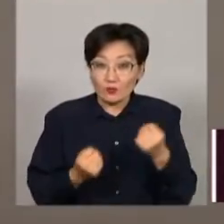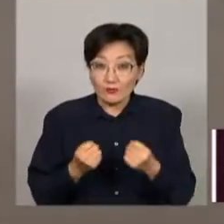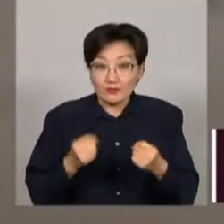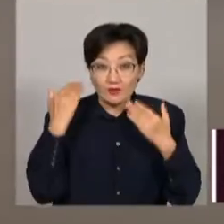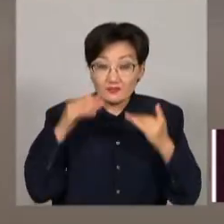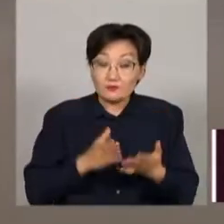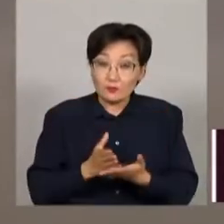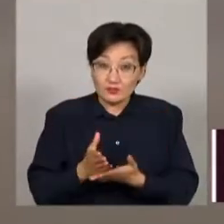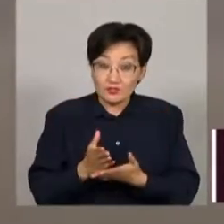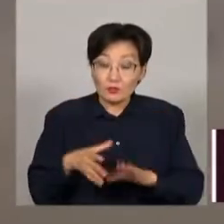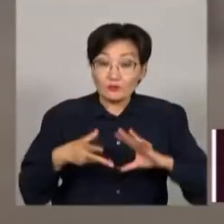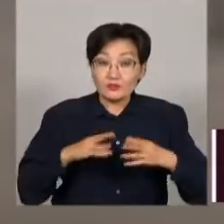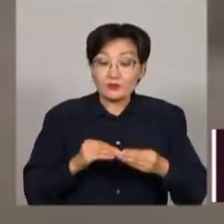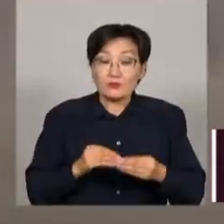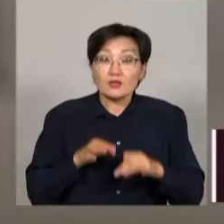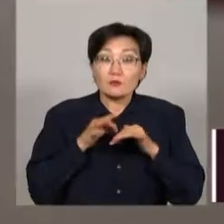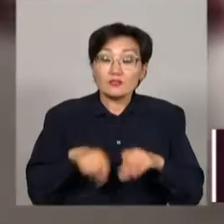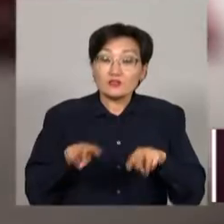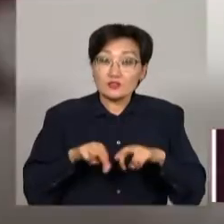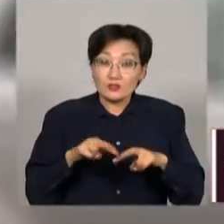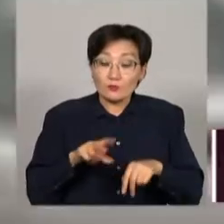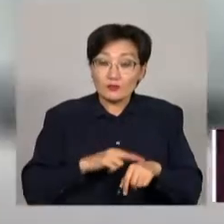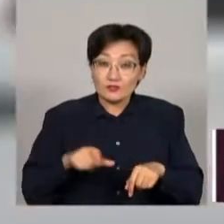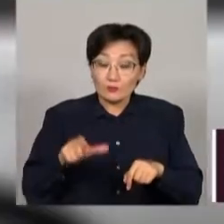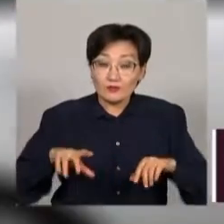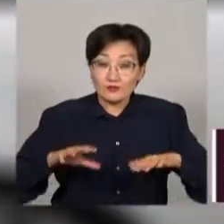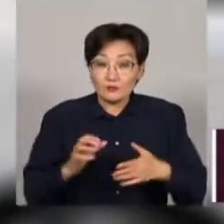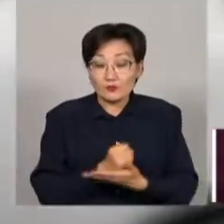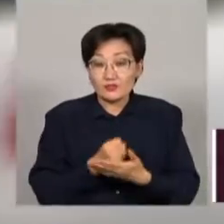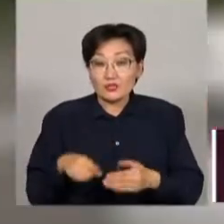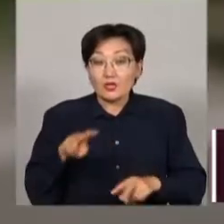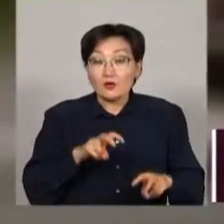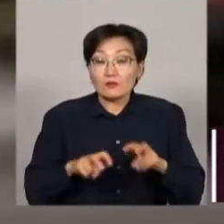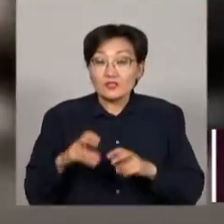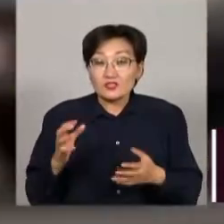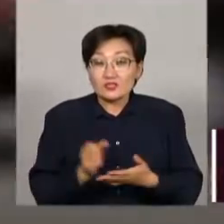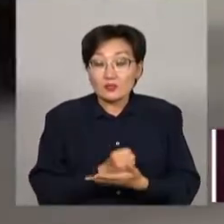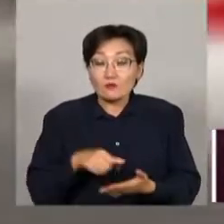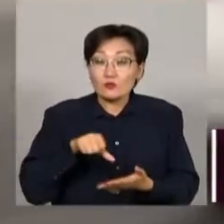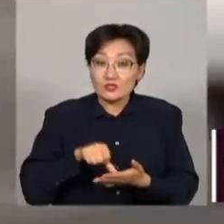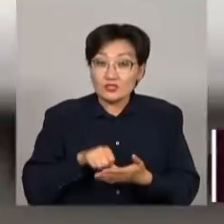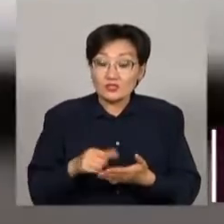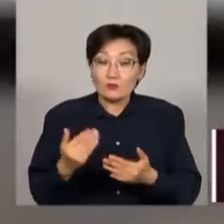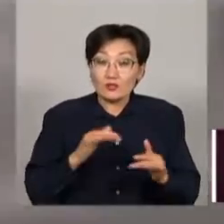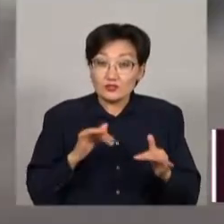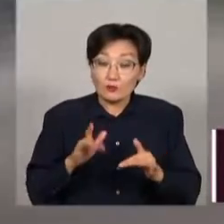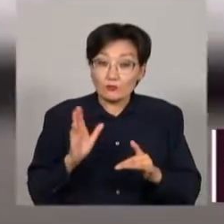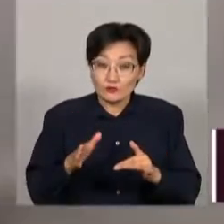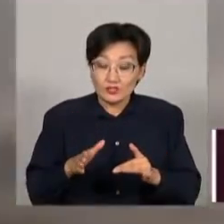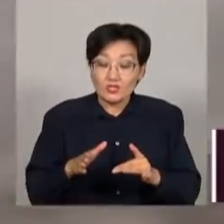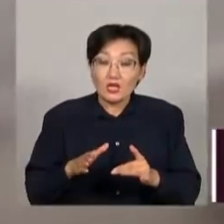неизвестном направлении. По результатам проведенной проверки стражам порядка удалось отыскать организаторов и участников. Их действиям будет